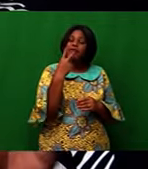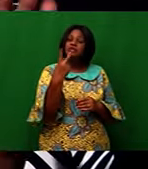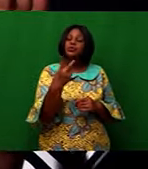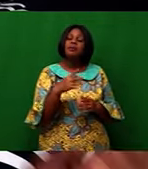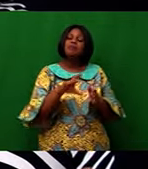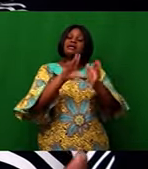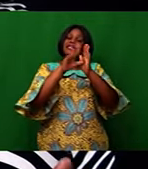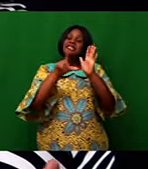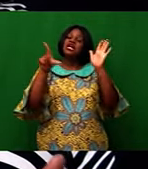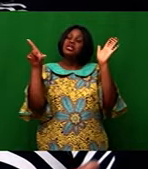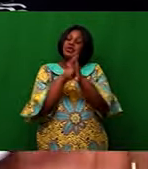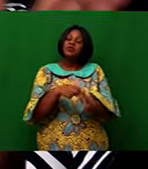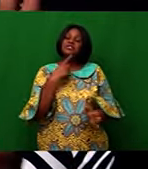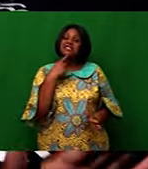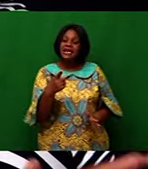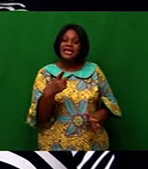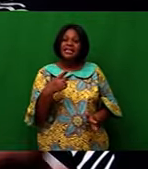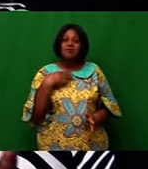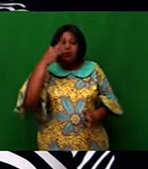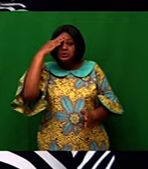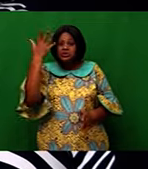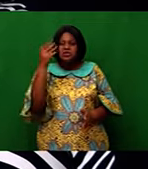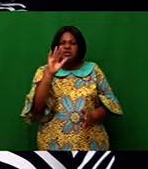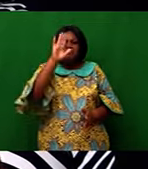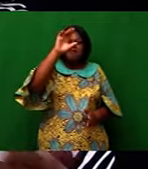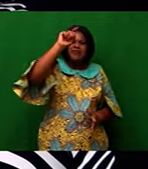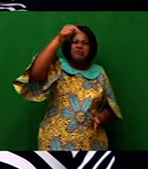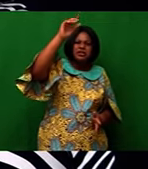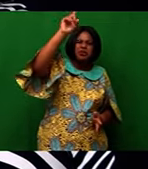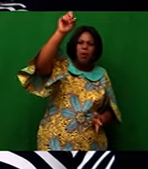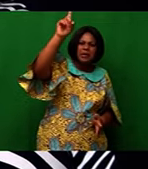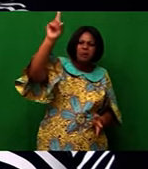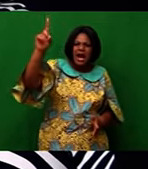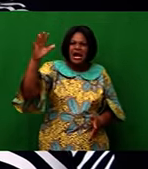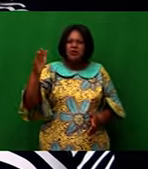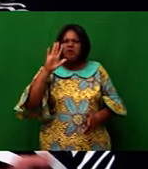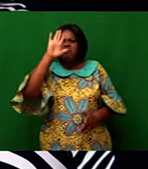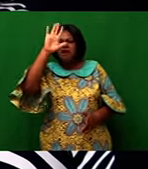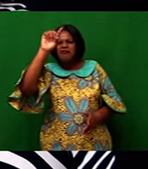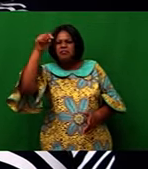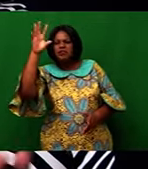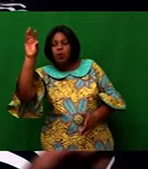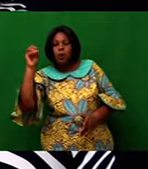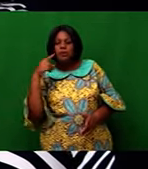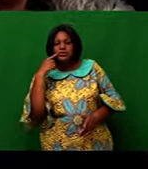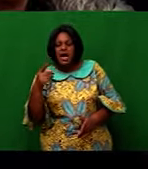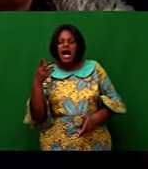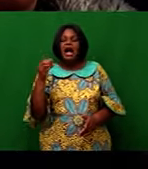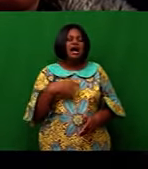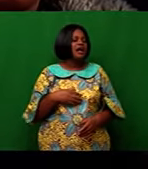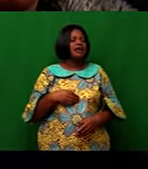Pedzezvo mutemo woti kana pakadaro iwewe wapinda uri wechipiri kana kuti wechitatu pamutemo haupo